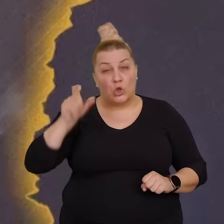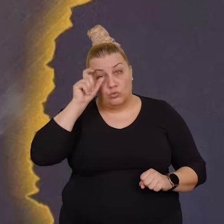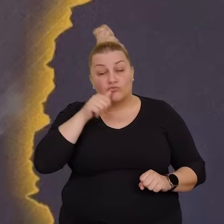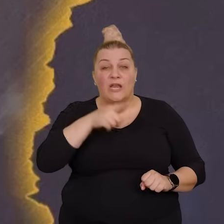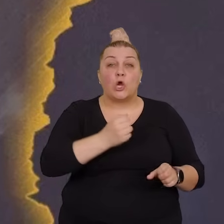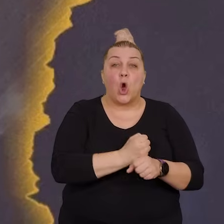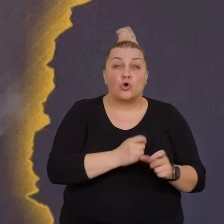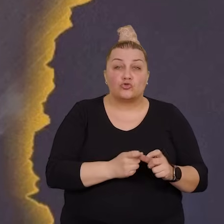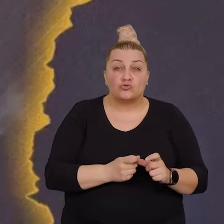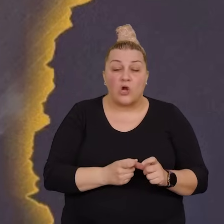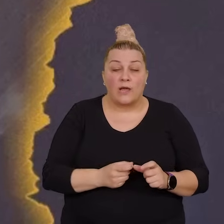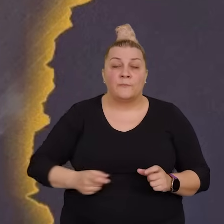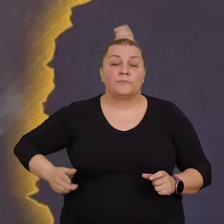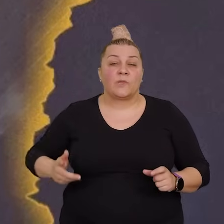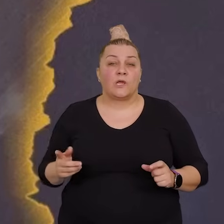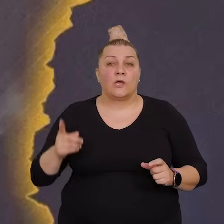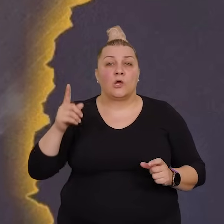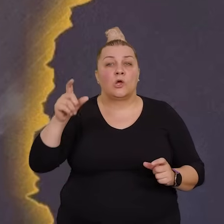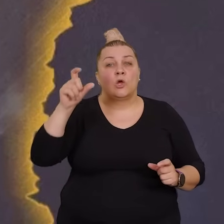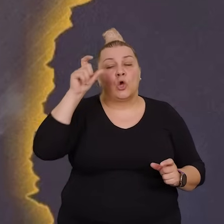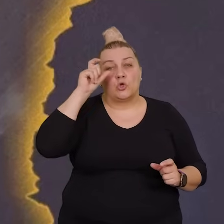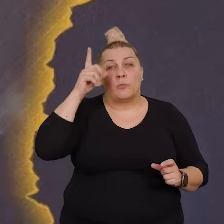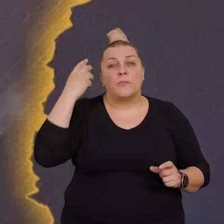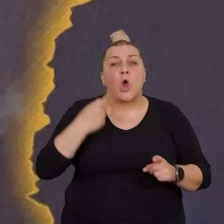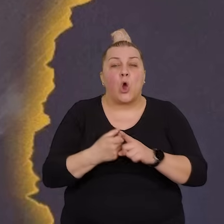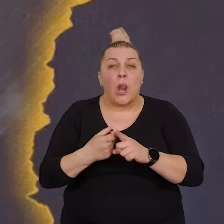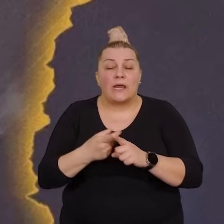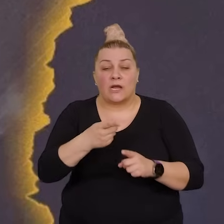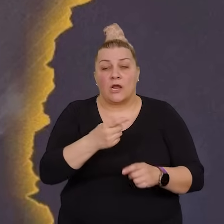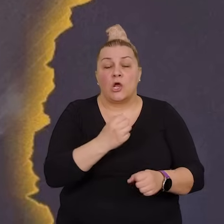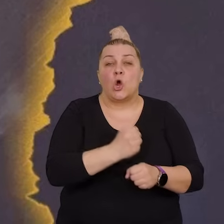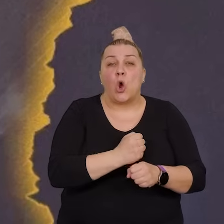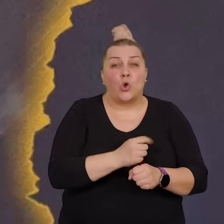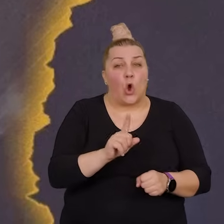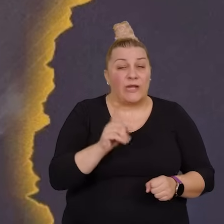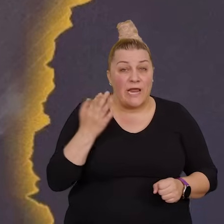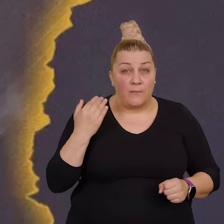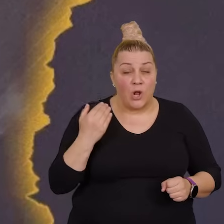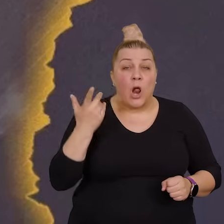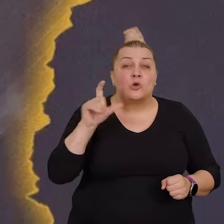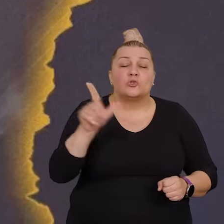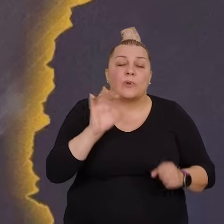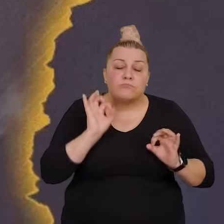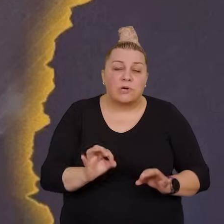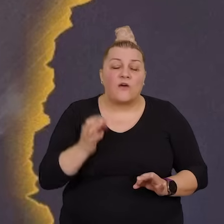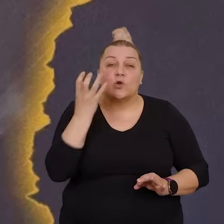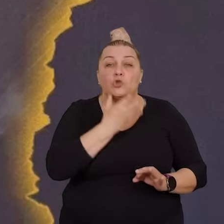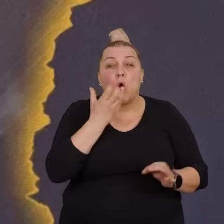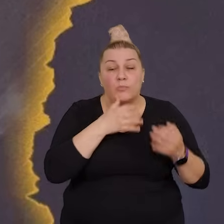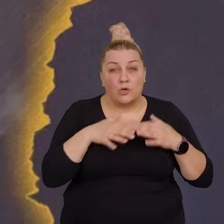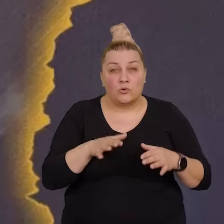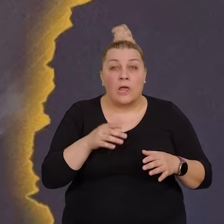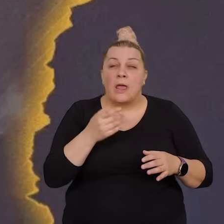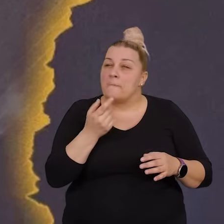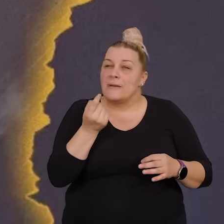Gdje su se oni našli? Znate šta, Tuđman je bio kolerik, Šušak nije bio kolerik. Međutim, oni su bili izuzetno topli ljudi. Malo je ljudi